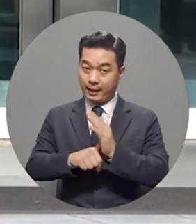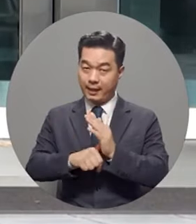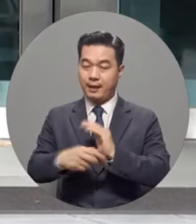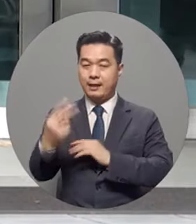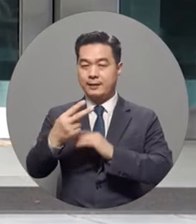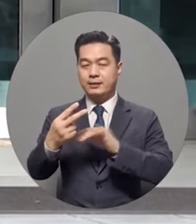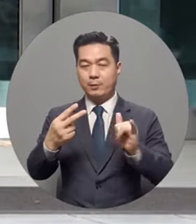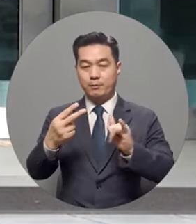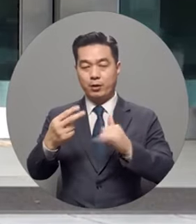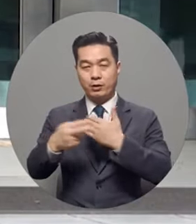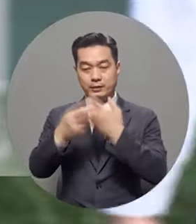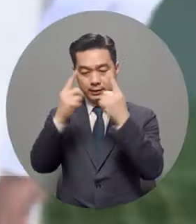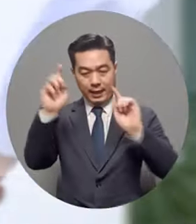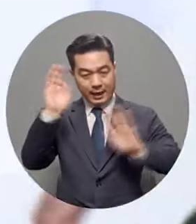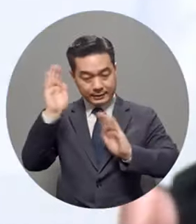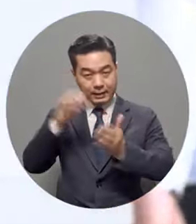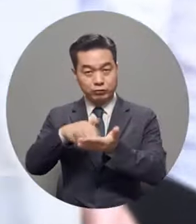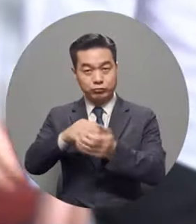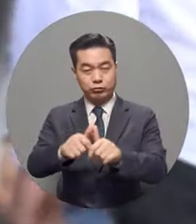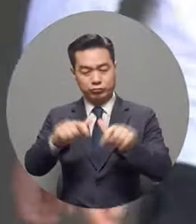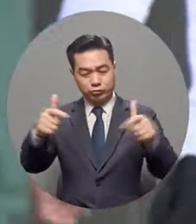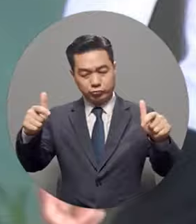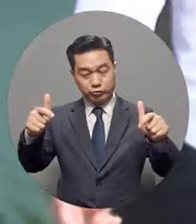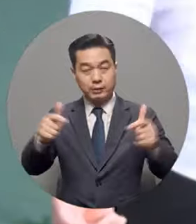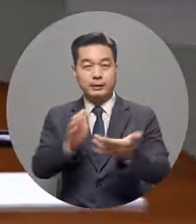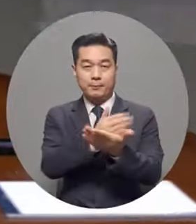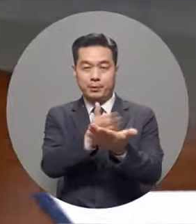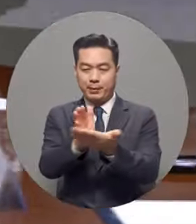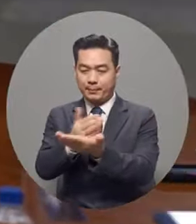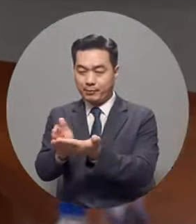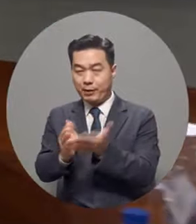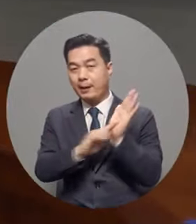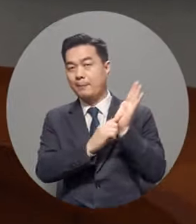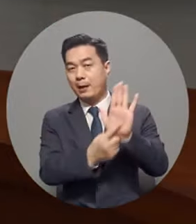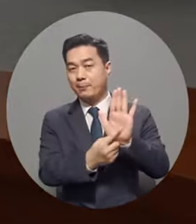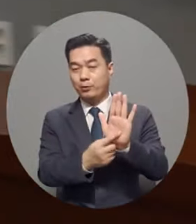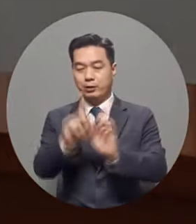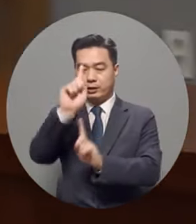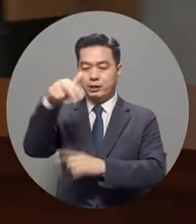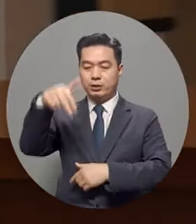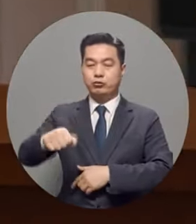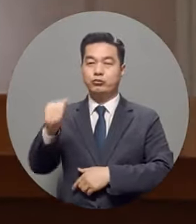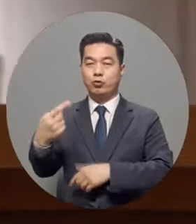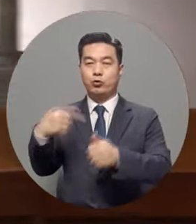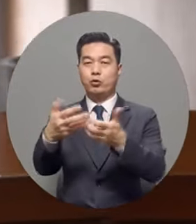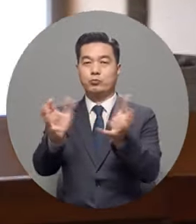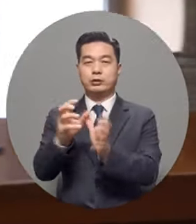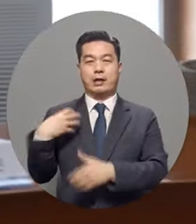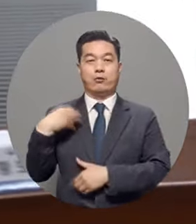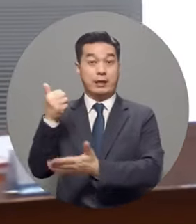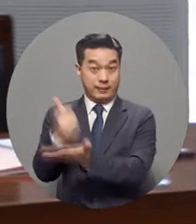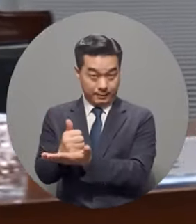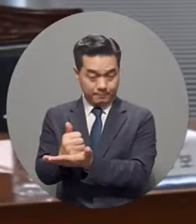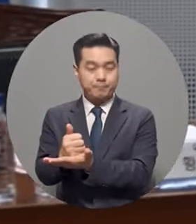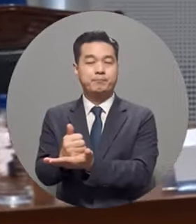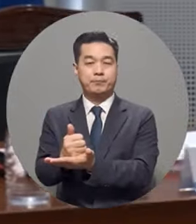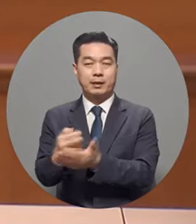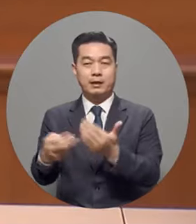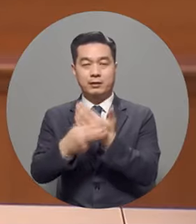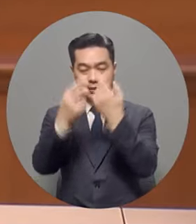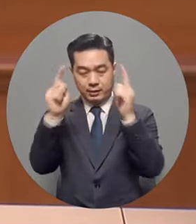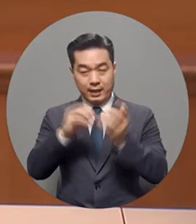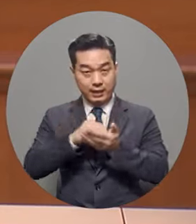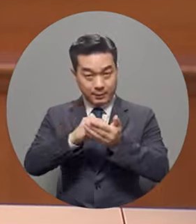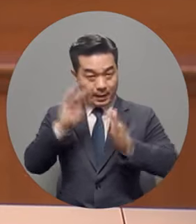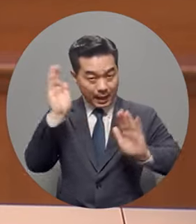배분 결과를 발표할 걸로 알려졌습니다 중대본 회의를 거쳐 이주호 교육부장관이 2025학년도 의대입학 정을고